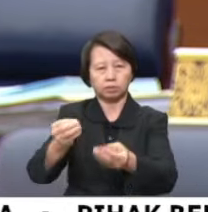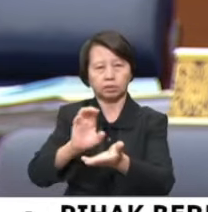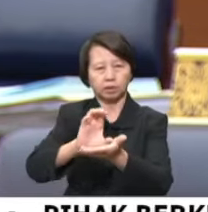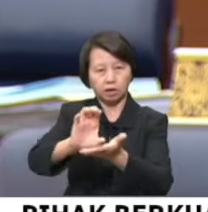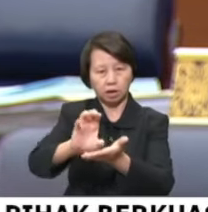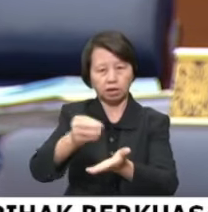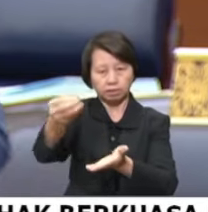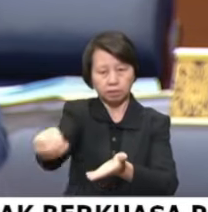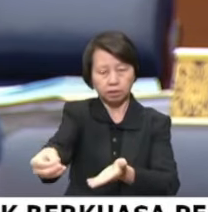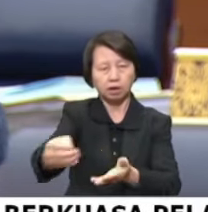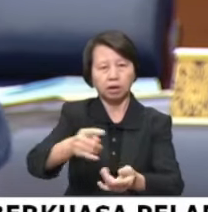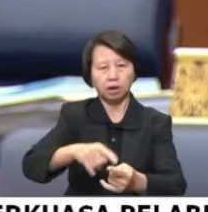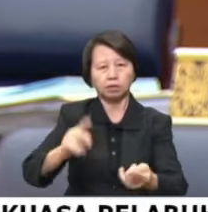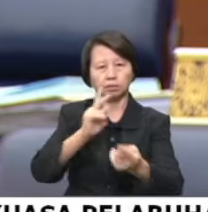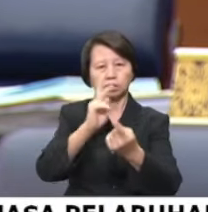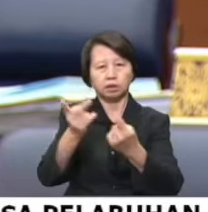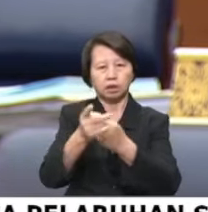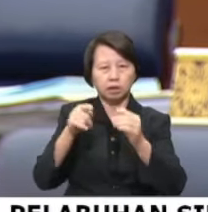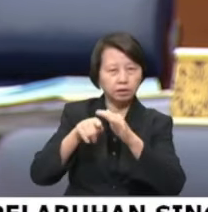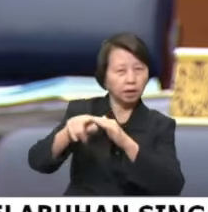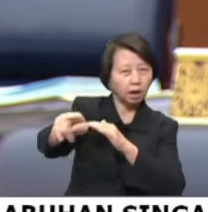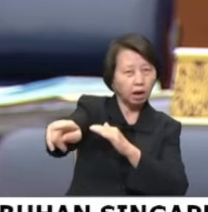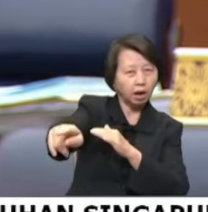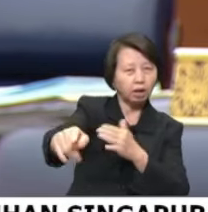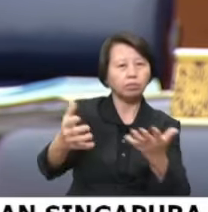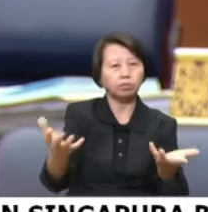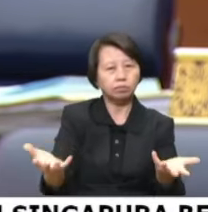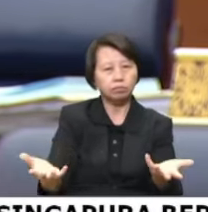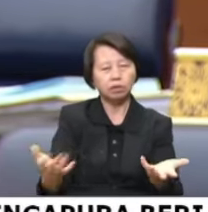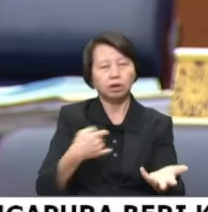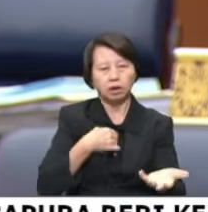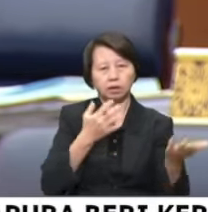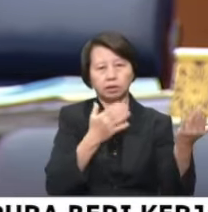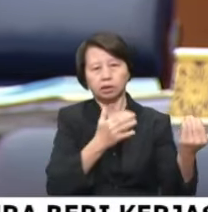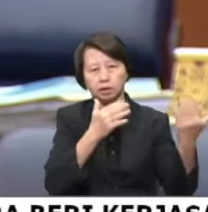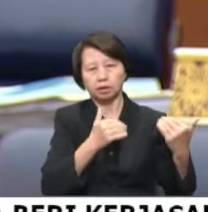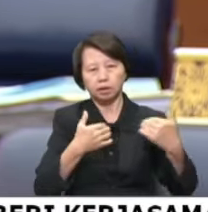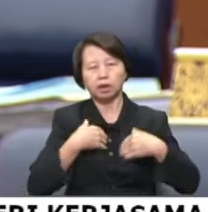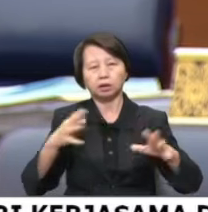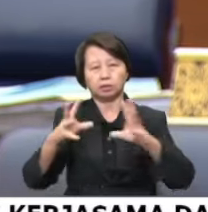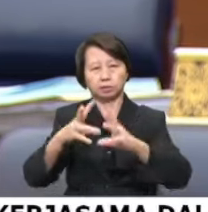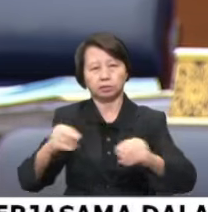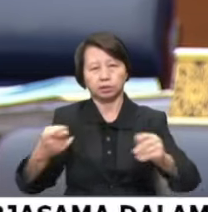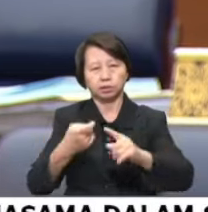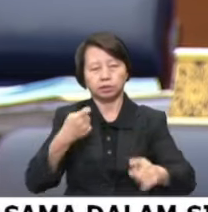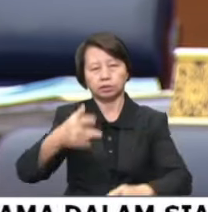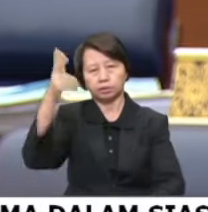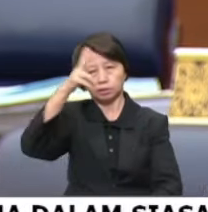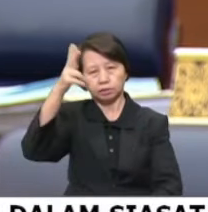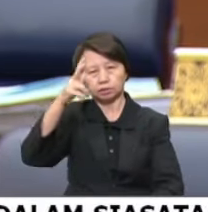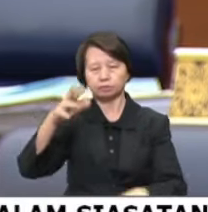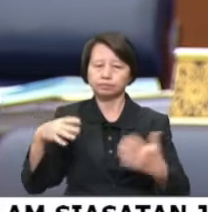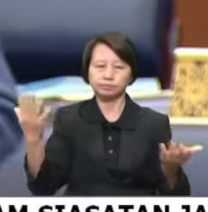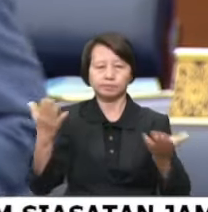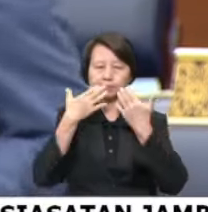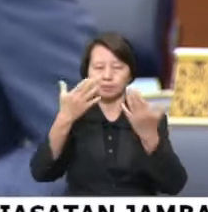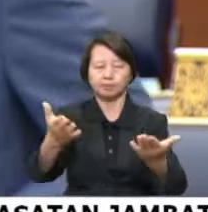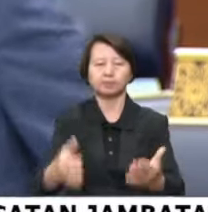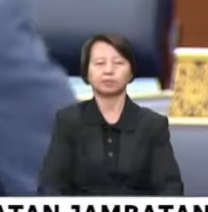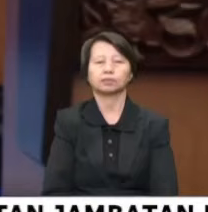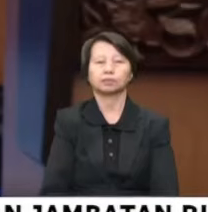tunai, tetapi keadaan pendalaman dan sebagainya, saya harap ada penyelesaian daripada kerajaan. Sekian, terima kasih.